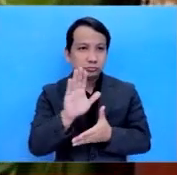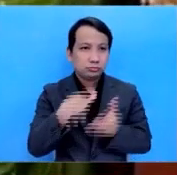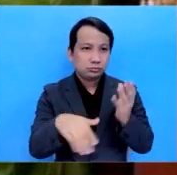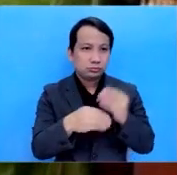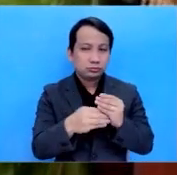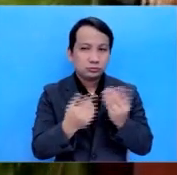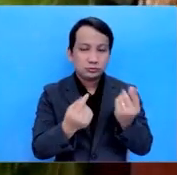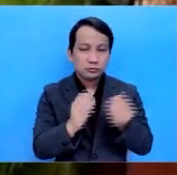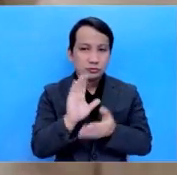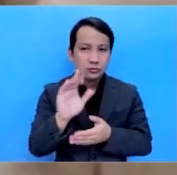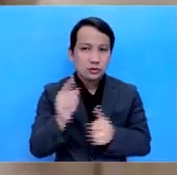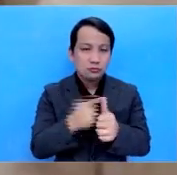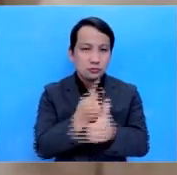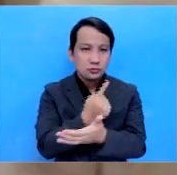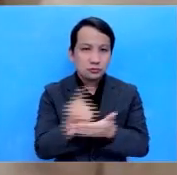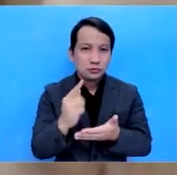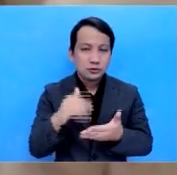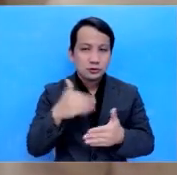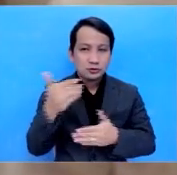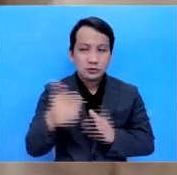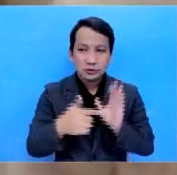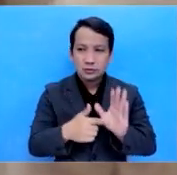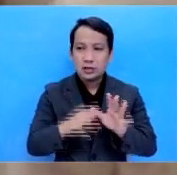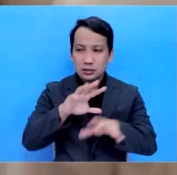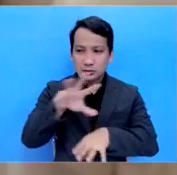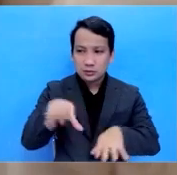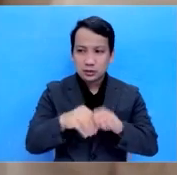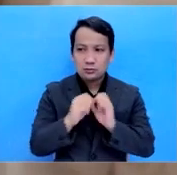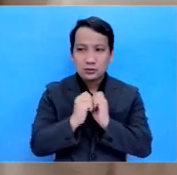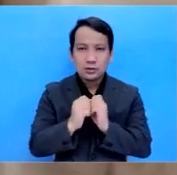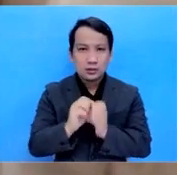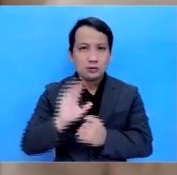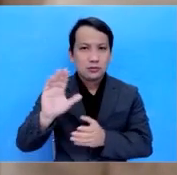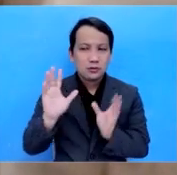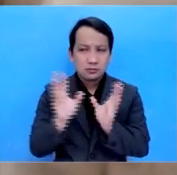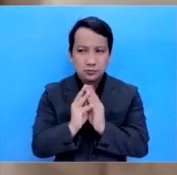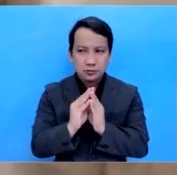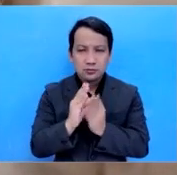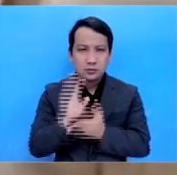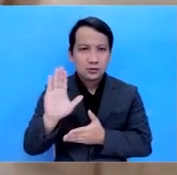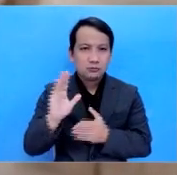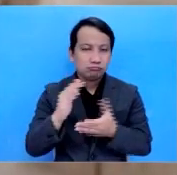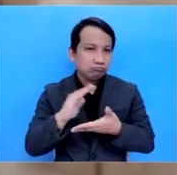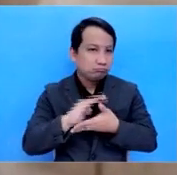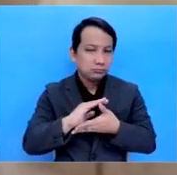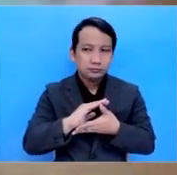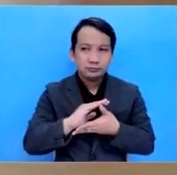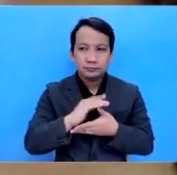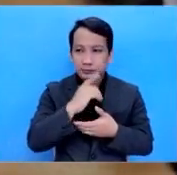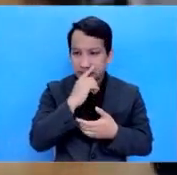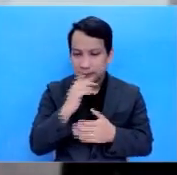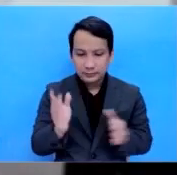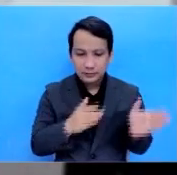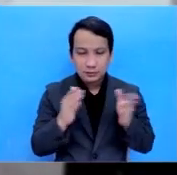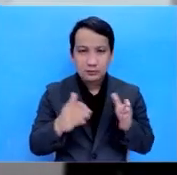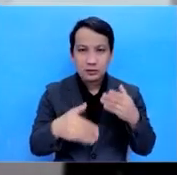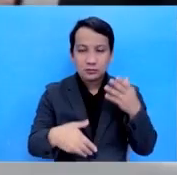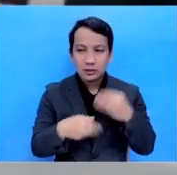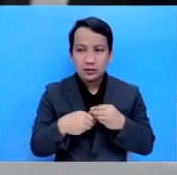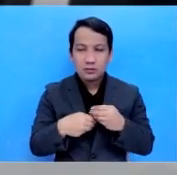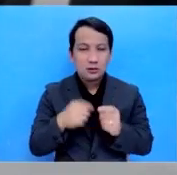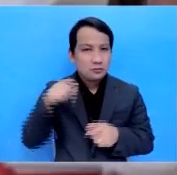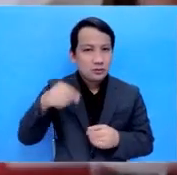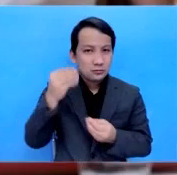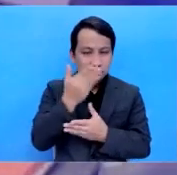sa unang linggo niya sa pwesto. Kabi-kabila raw ang kanyang mga meeting sa kanyang gabinete. Plinano na raw nila ang mga dapat gawin